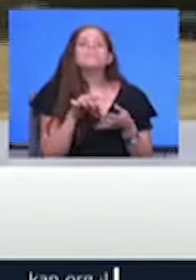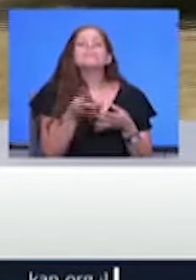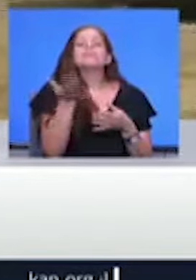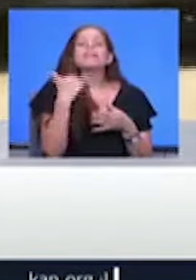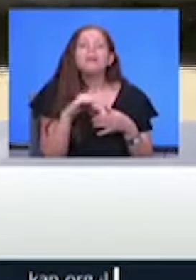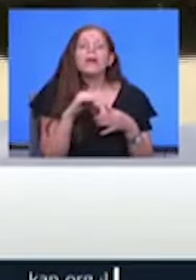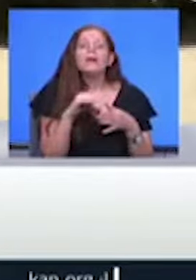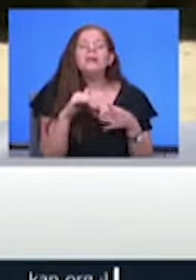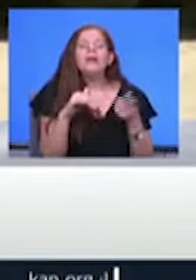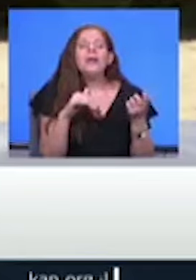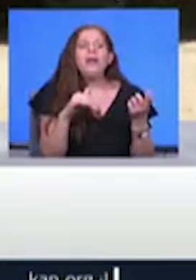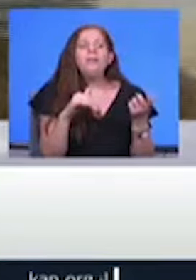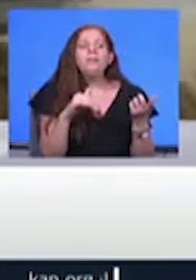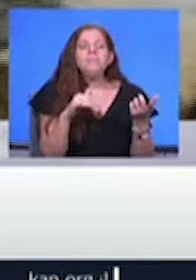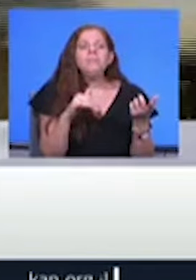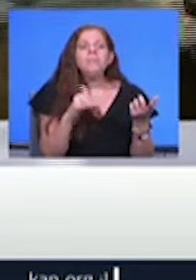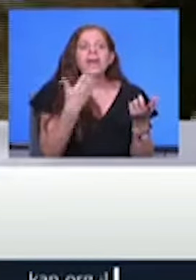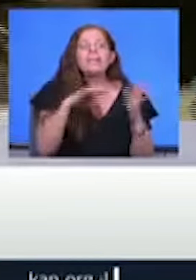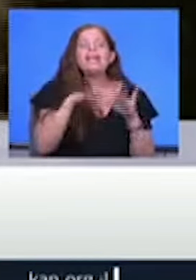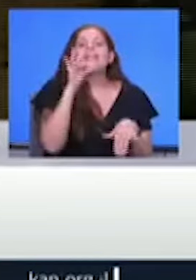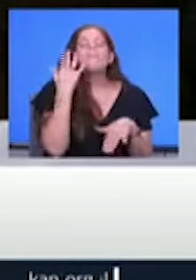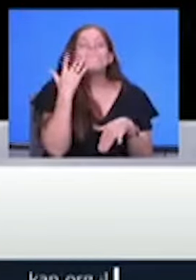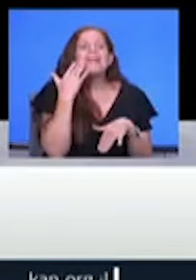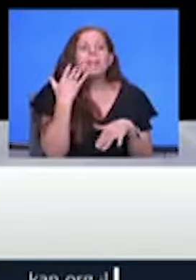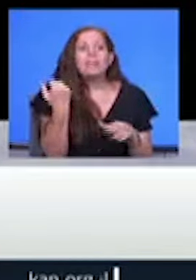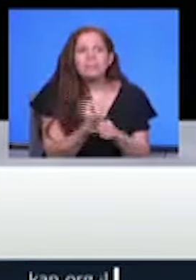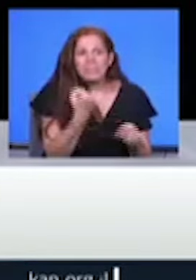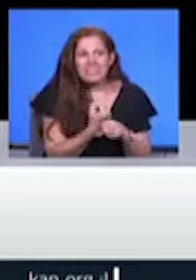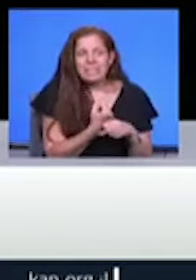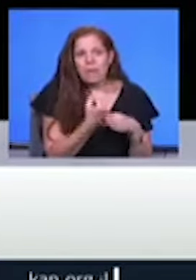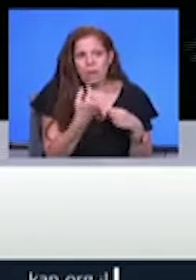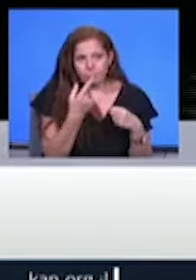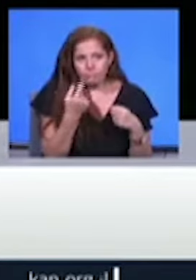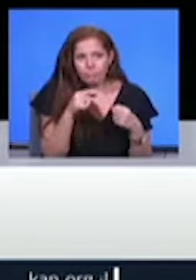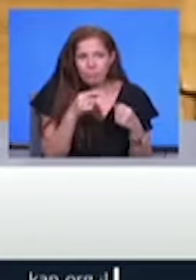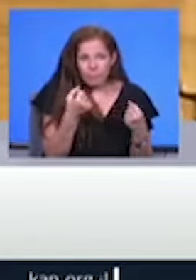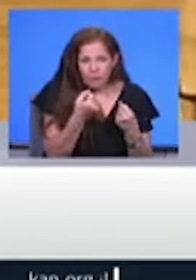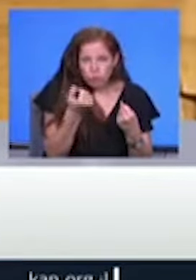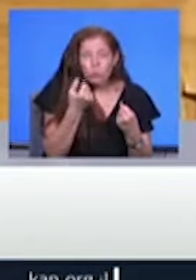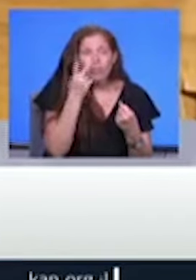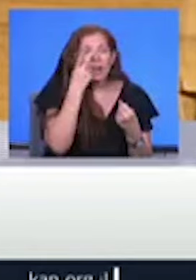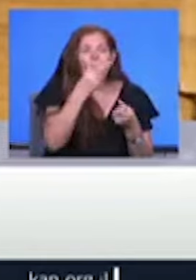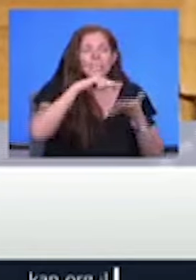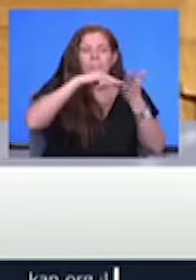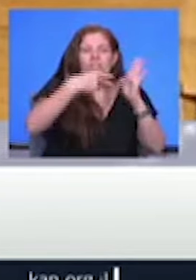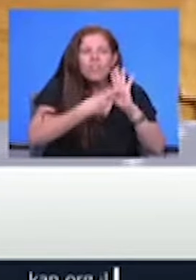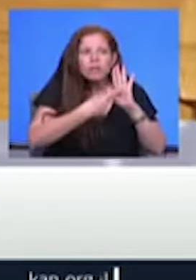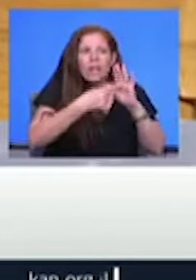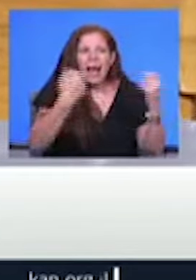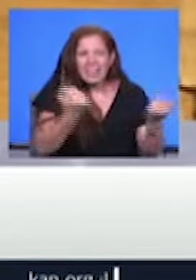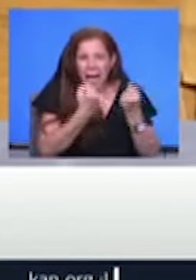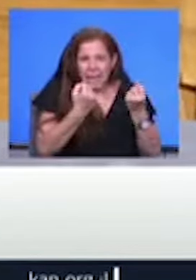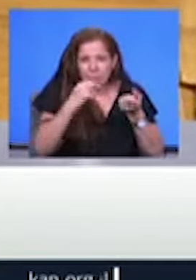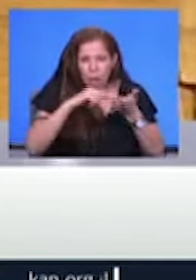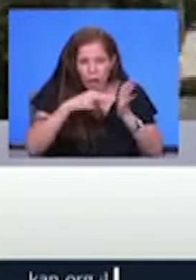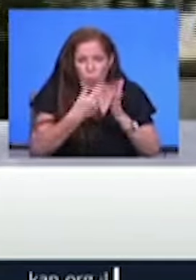לאתר מתי מתבצע השינוי. ניתן לראות את המתווה של התרגילים האלה, את המתווה של התוכנית,